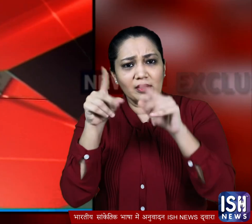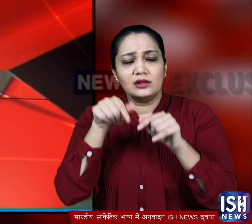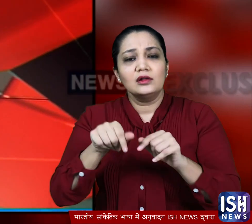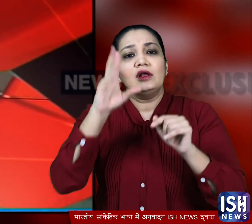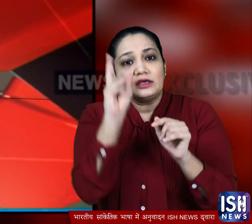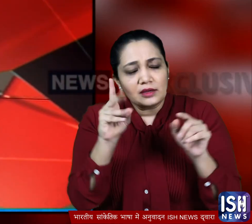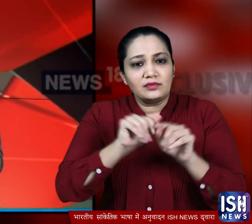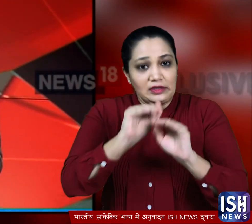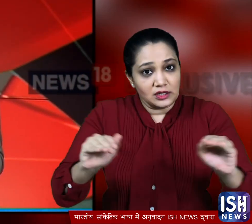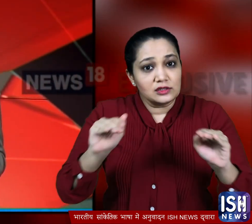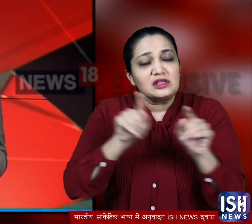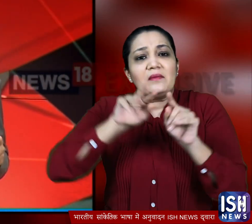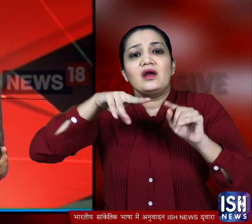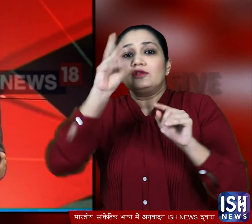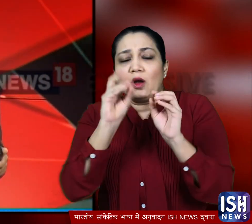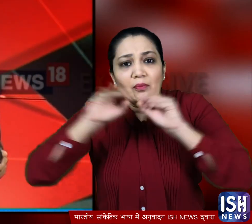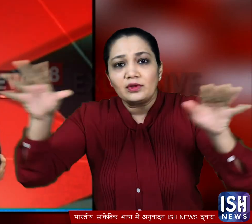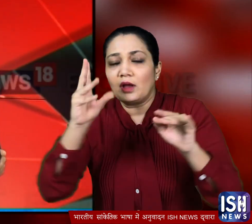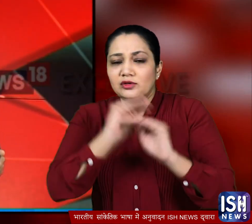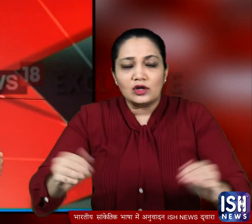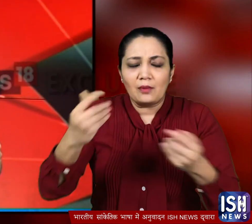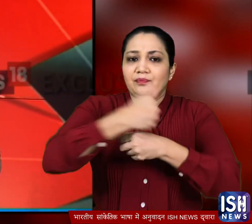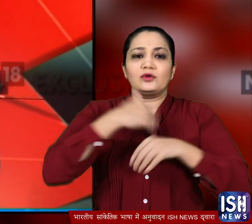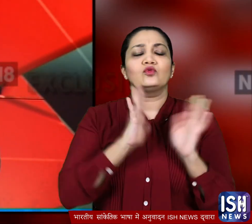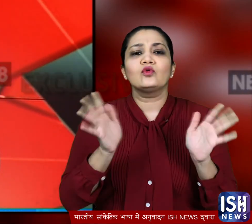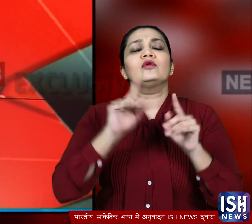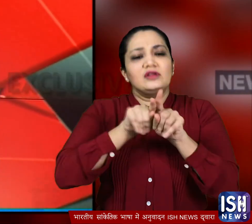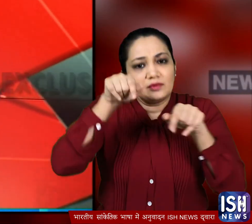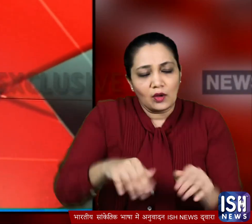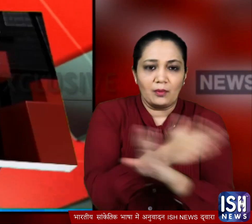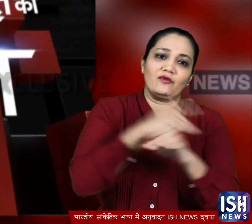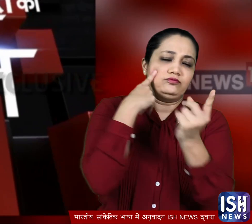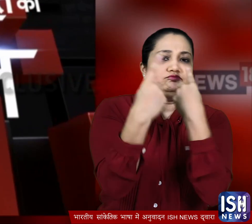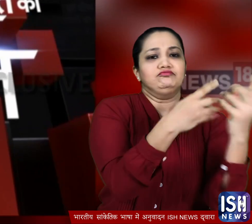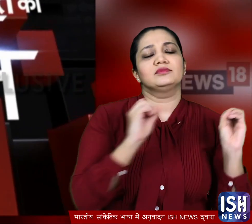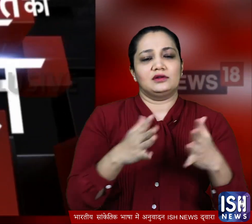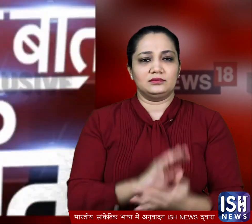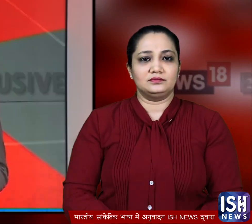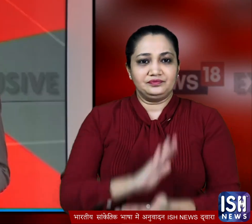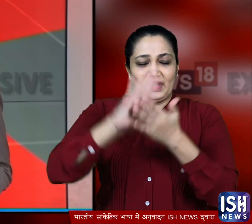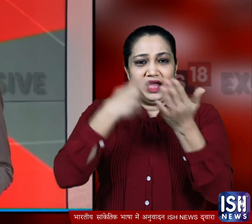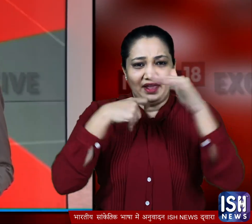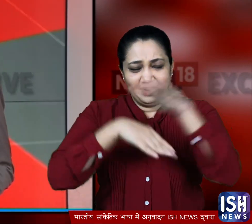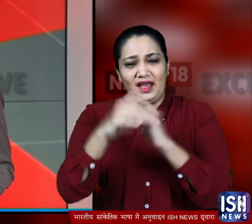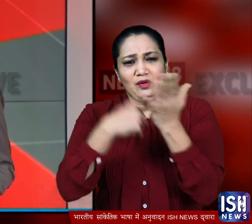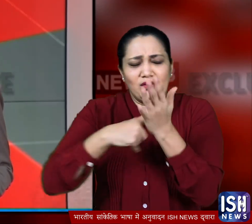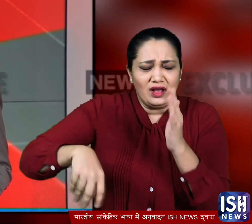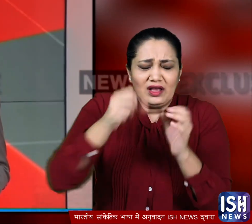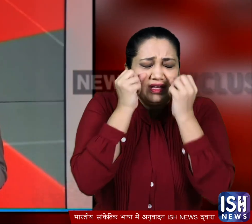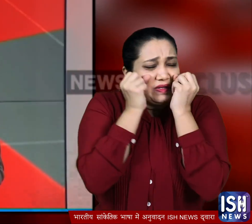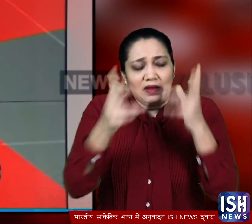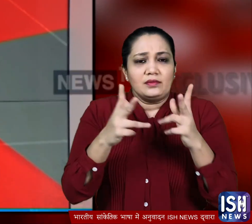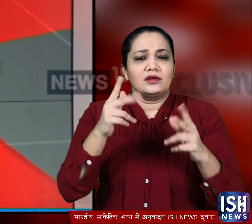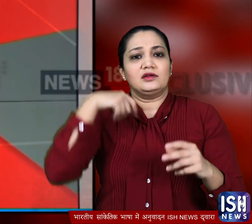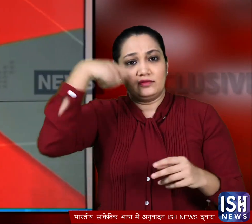तीसरी लहर में बच्चों के साथ ना हो, इसके लिए गुजरात में अभी से बच्चों की स्क्रीनिंग शुरू कर दी गई। हरियाणा के रोहतक से दिल दहला देने